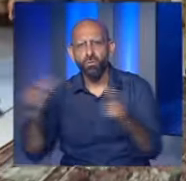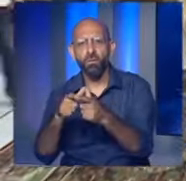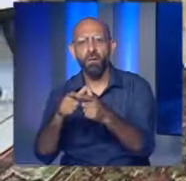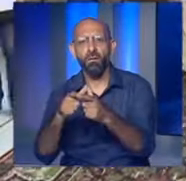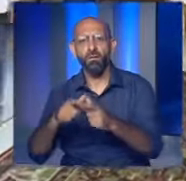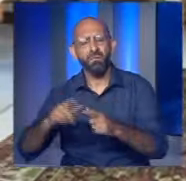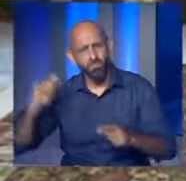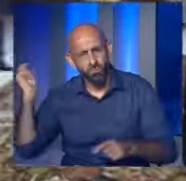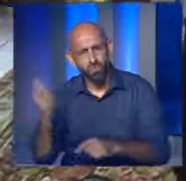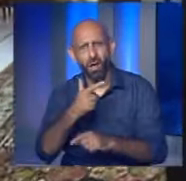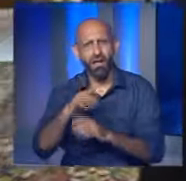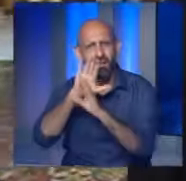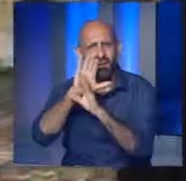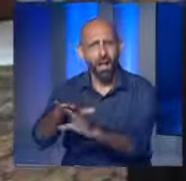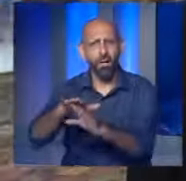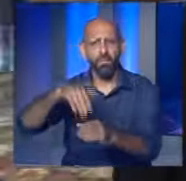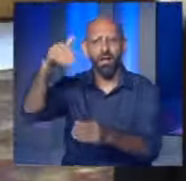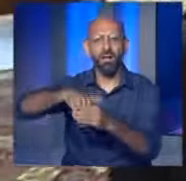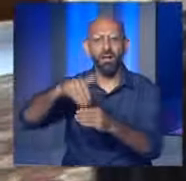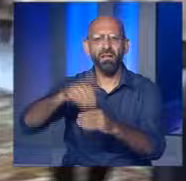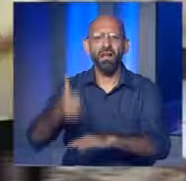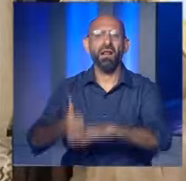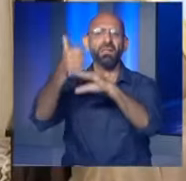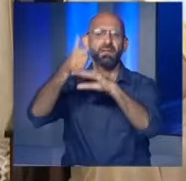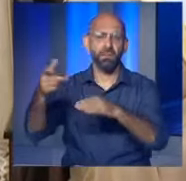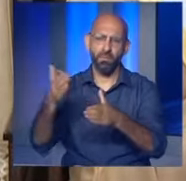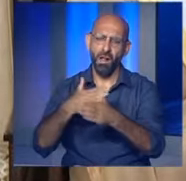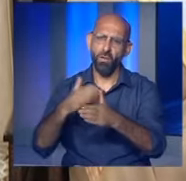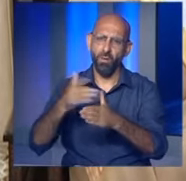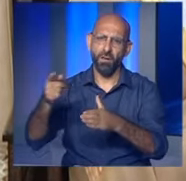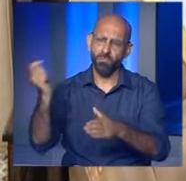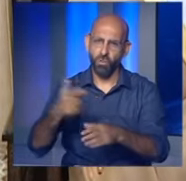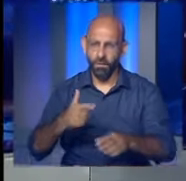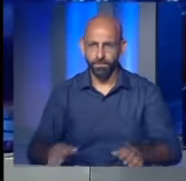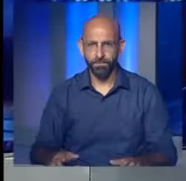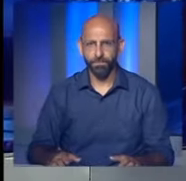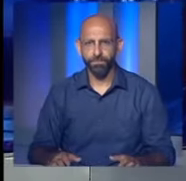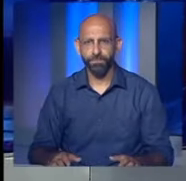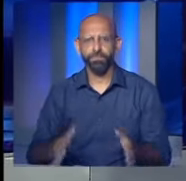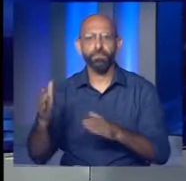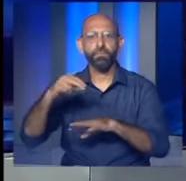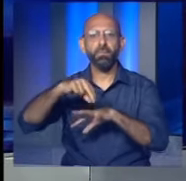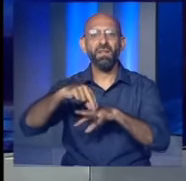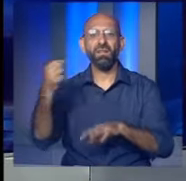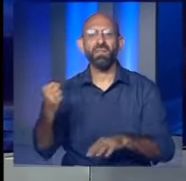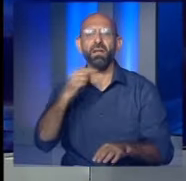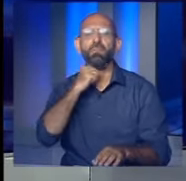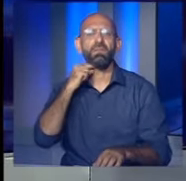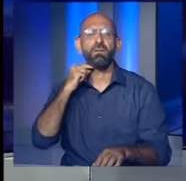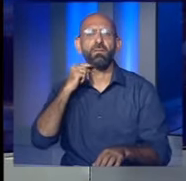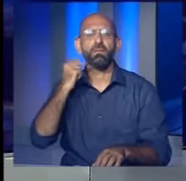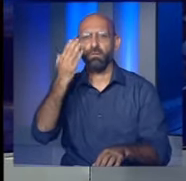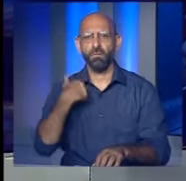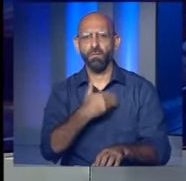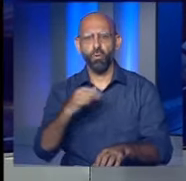جميع اعضاء اللجنه بالحض و بقوه من جديد لتحريك الملف الرئاسي البطرك الماروني مار بشاره